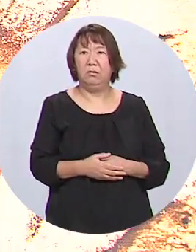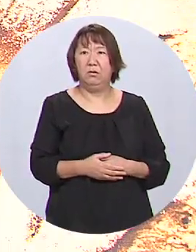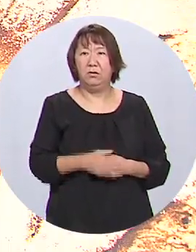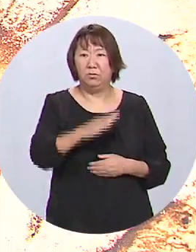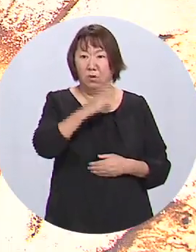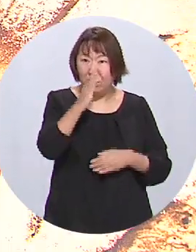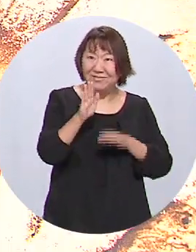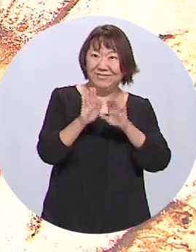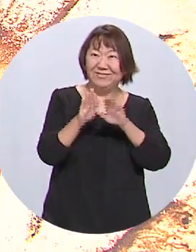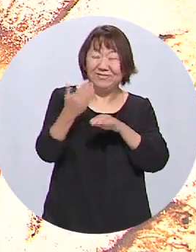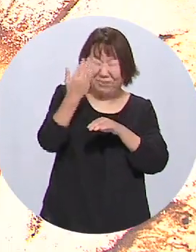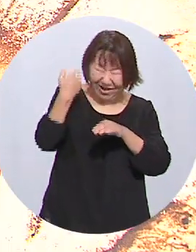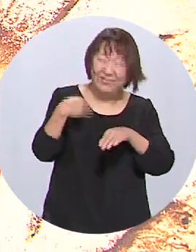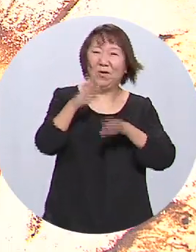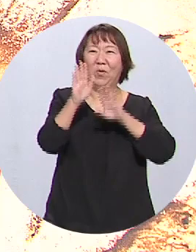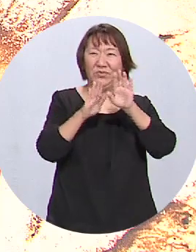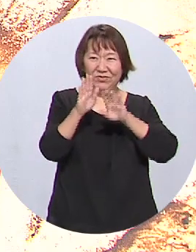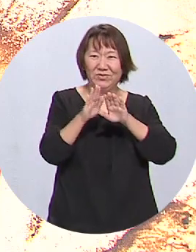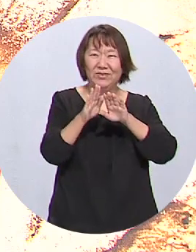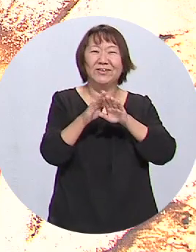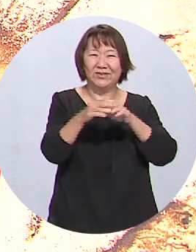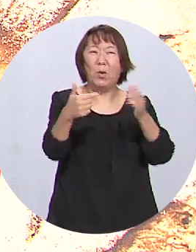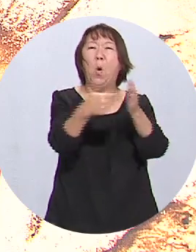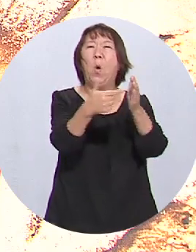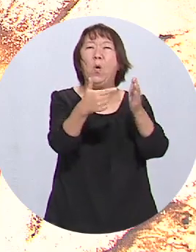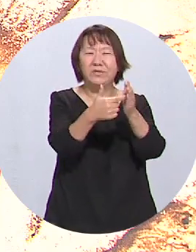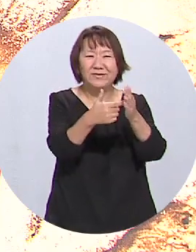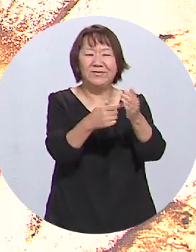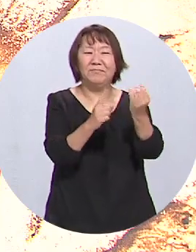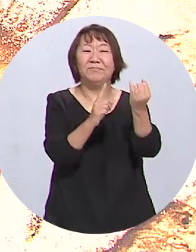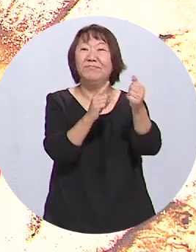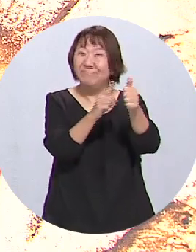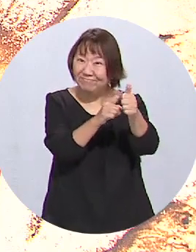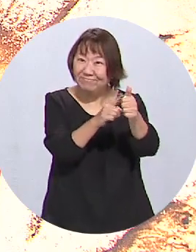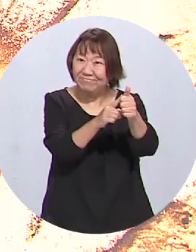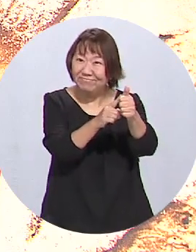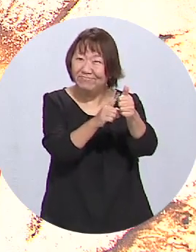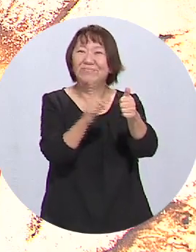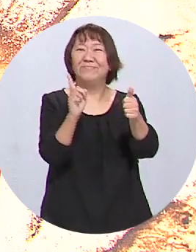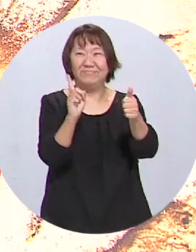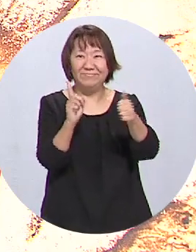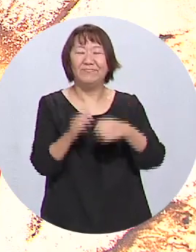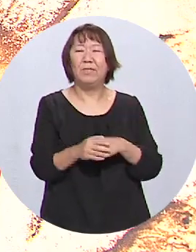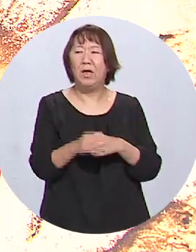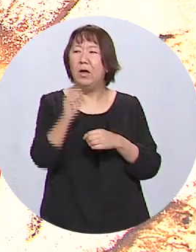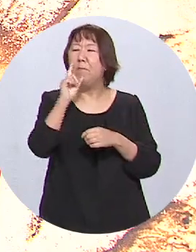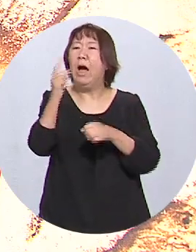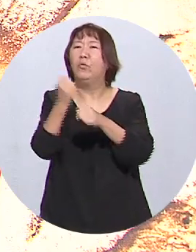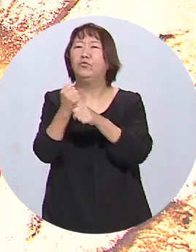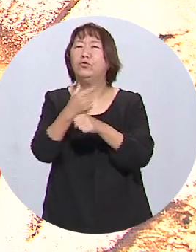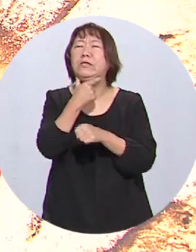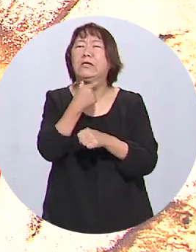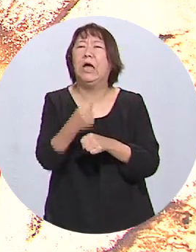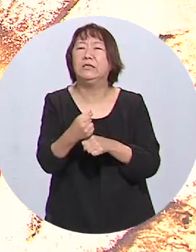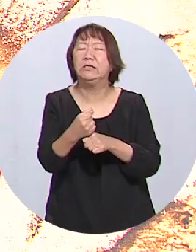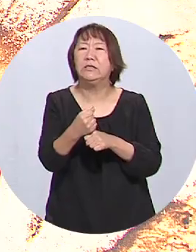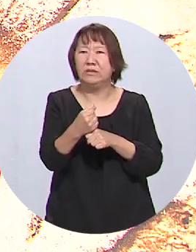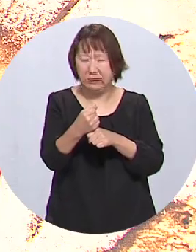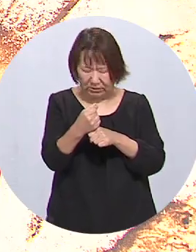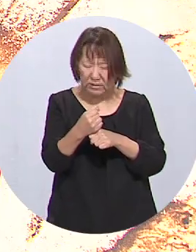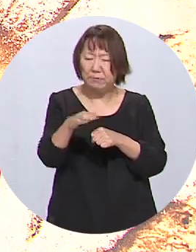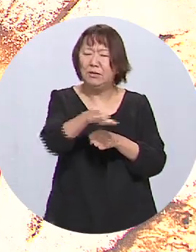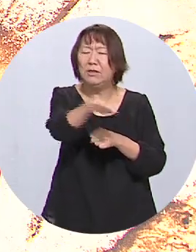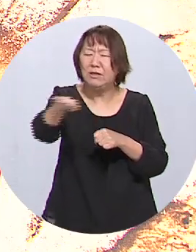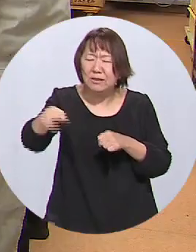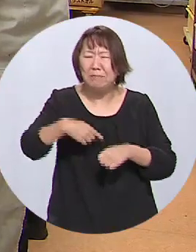当時の様子を社会福祉法人ひとつぶの伊藤さんはこう語ります。 こうパンを作りたいっていう思いが皆